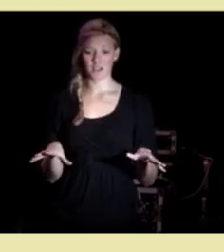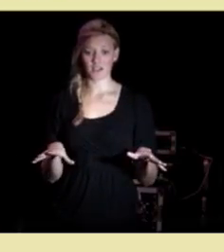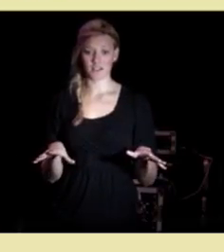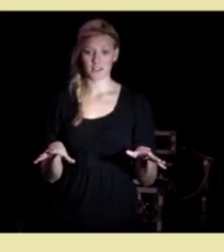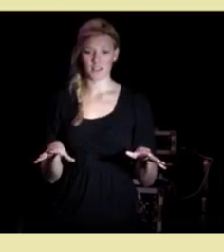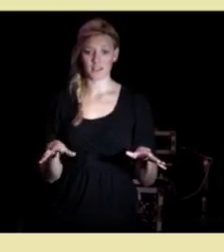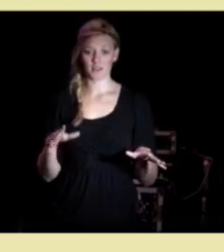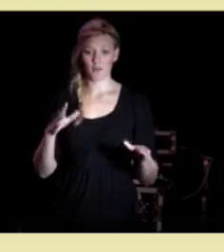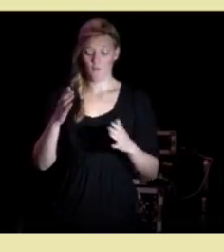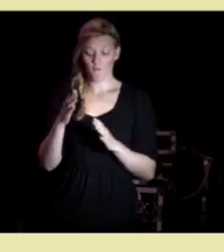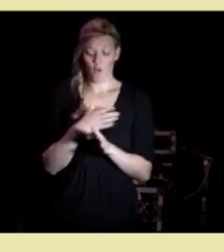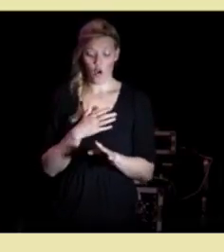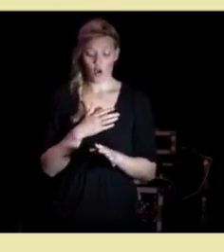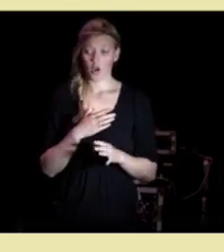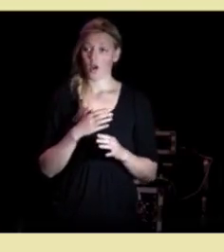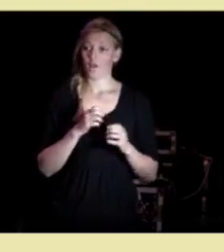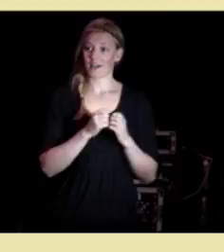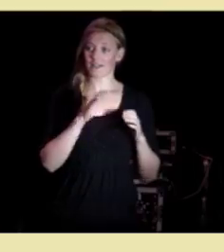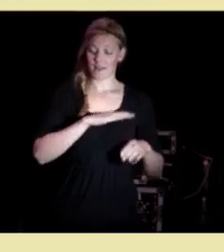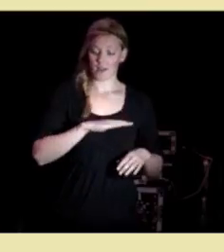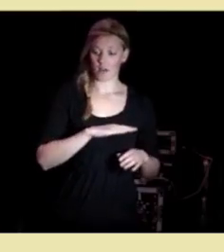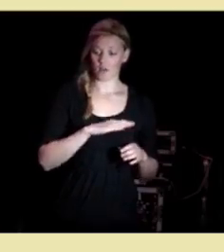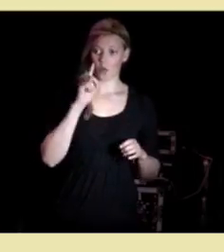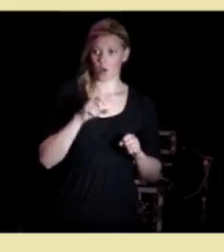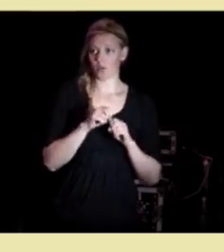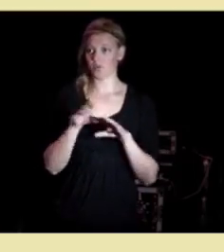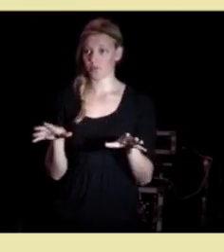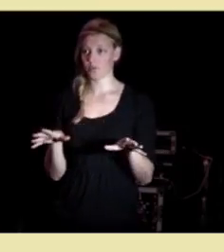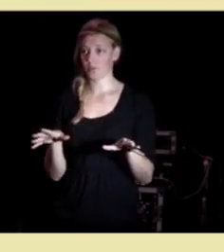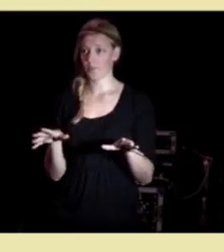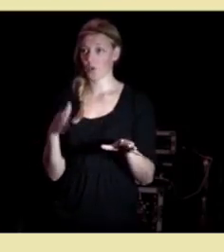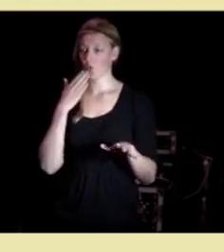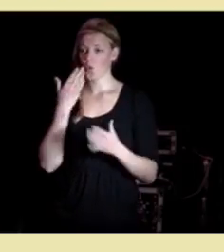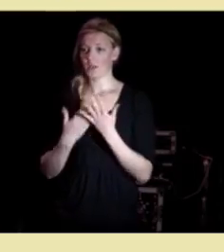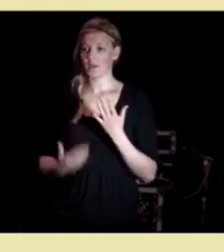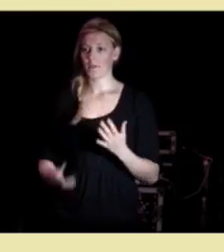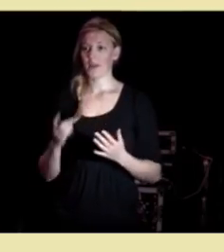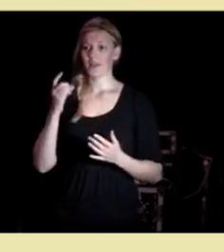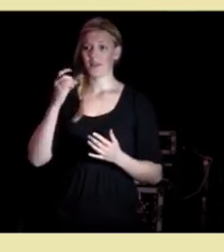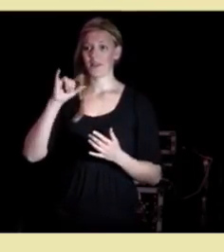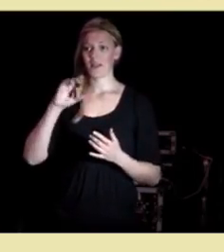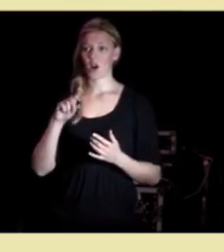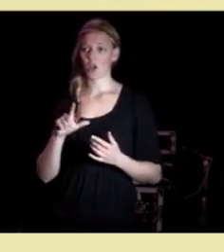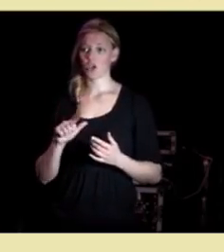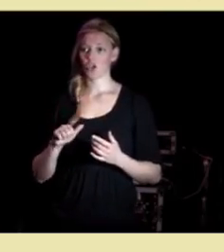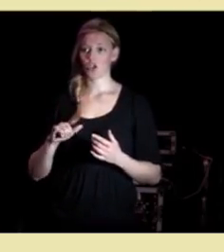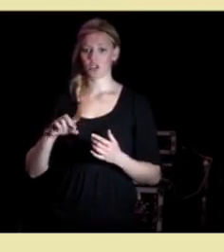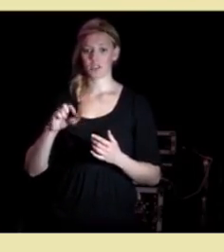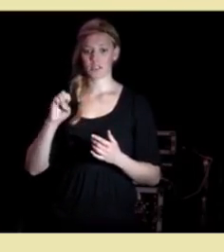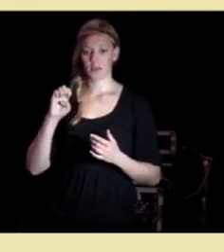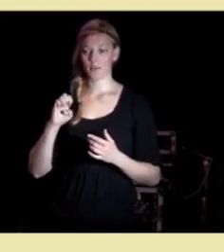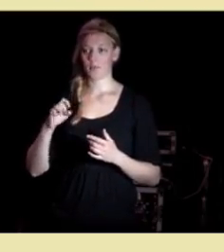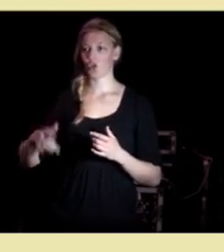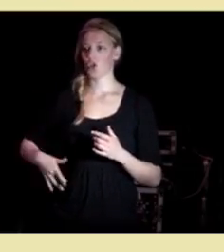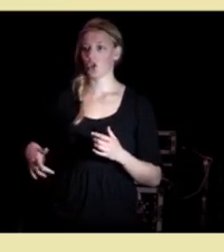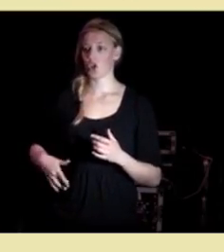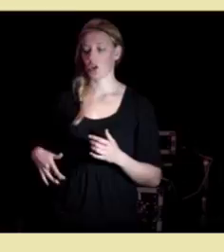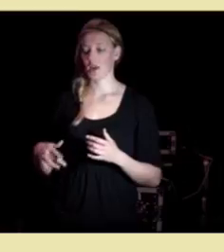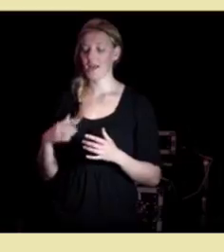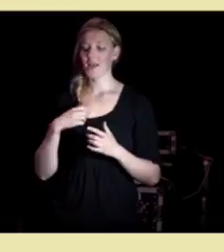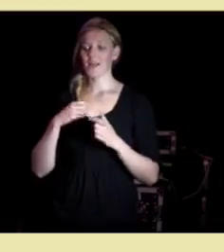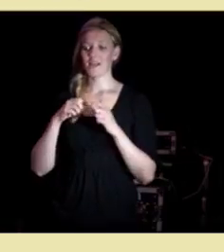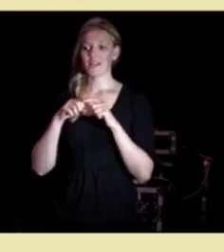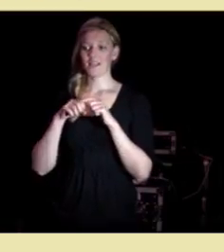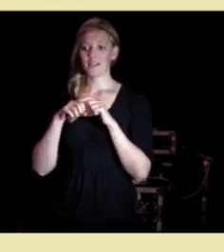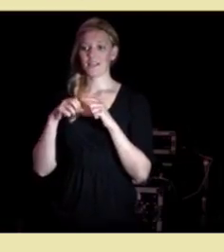holdt sentralt. Gode eksempler på det, det er dialyse ved nyresykdom, det er cellegiftbehandling